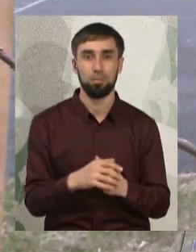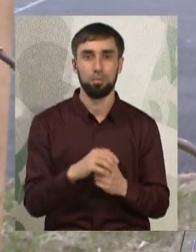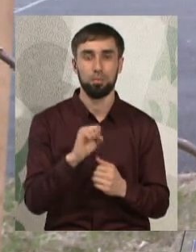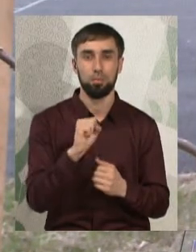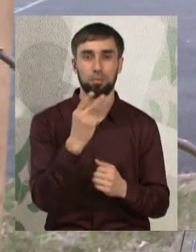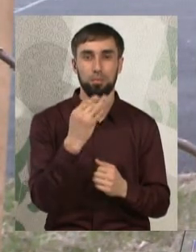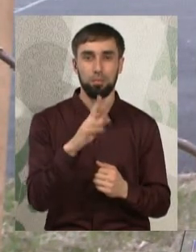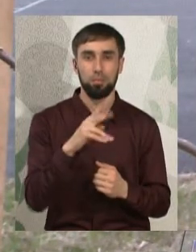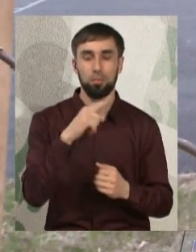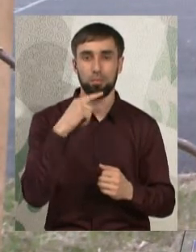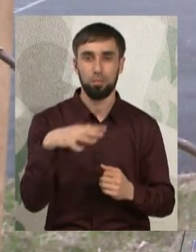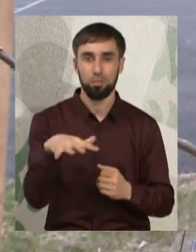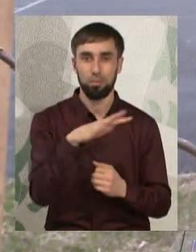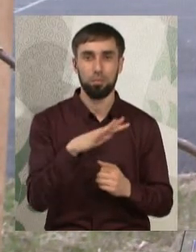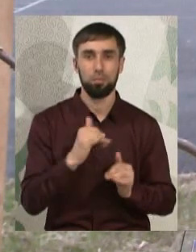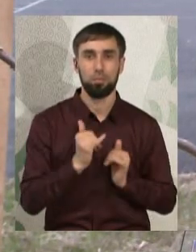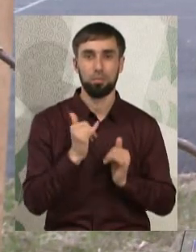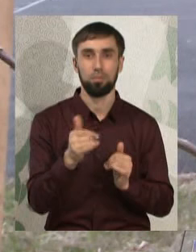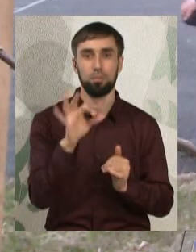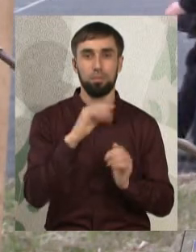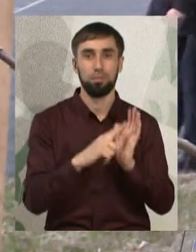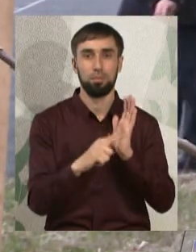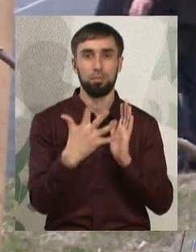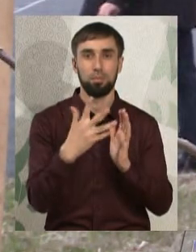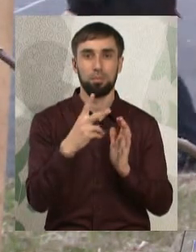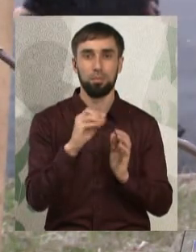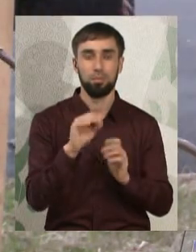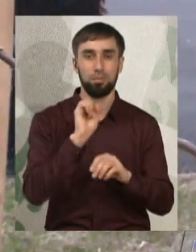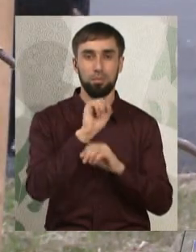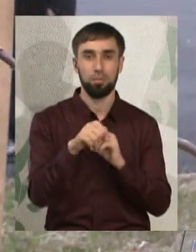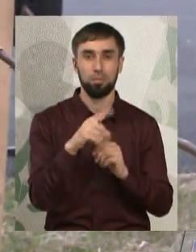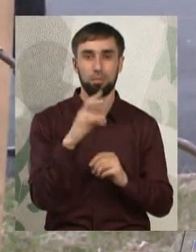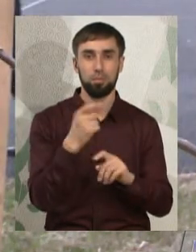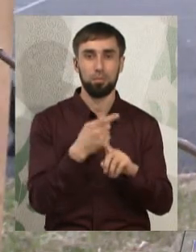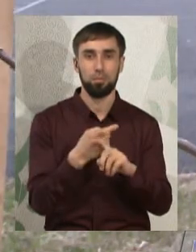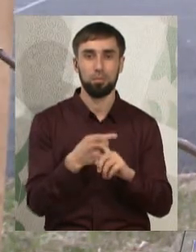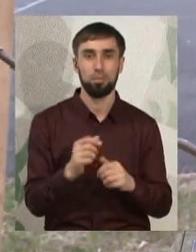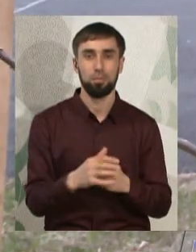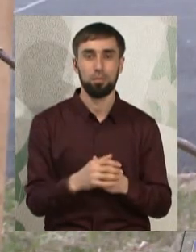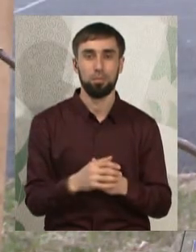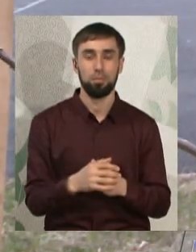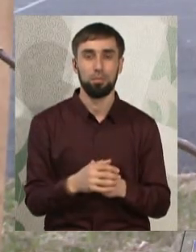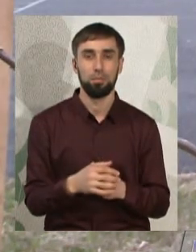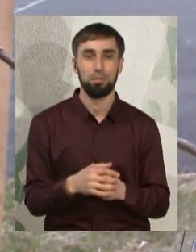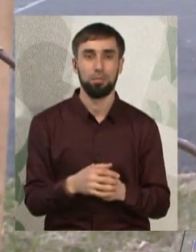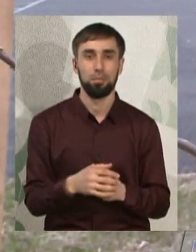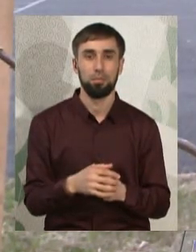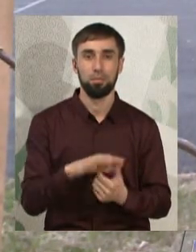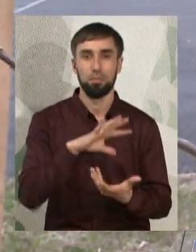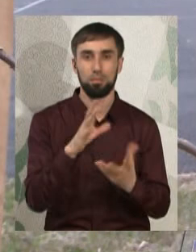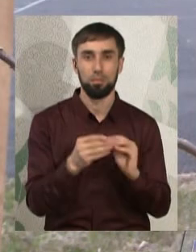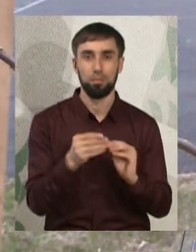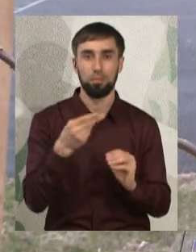Акция у нас всероссийская, приурочена 75-й годовщине победы над фашизмом. Вообще, конечно, для нас